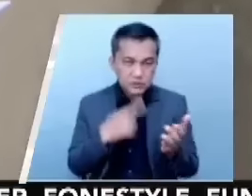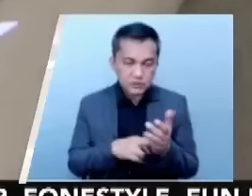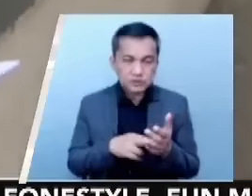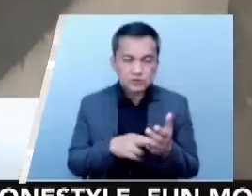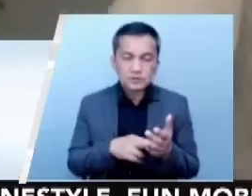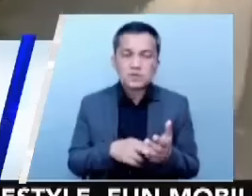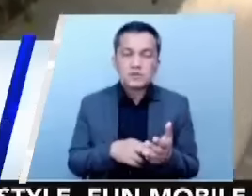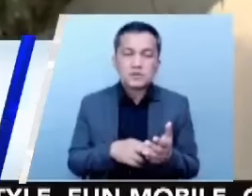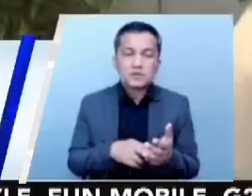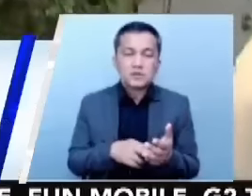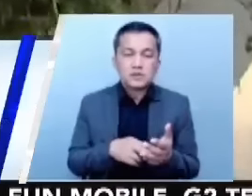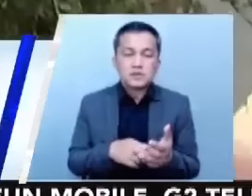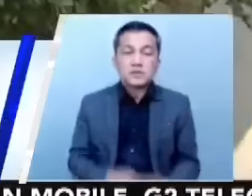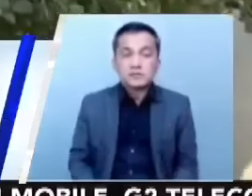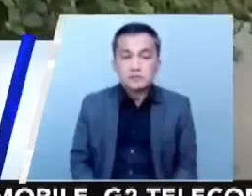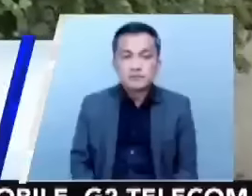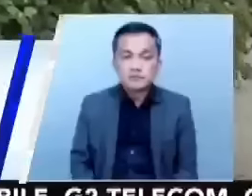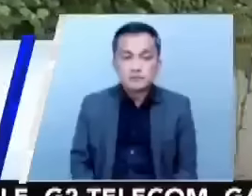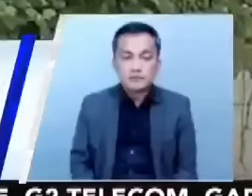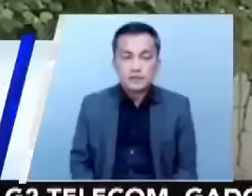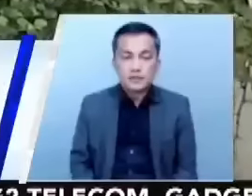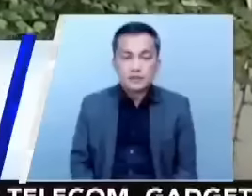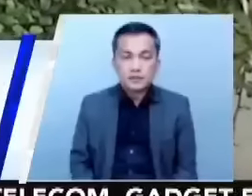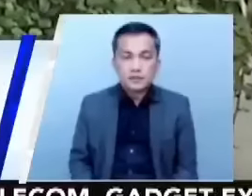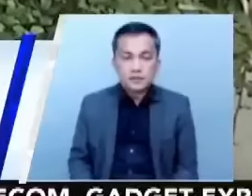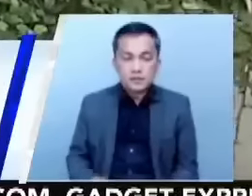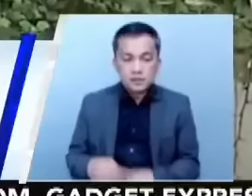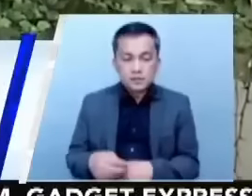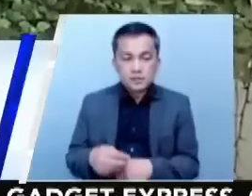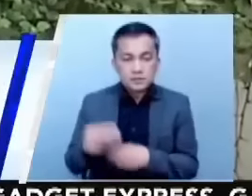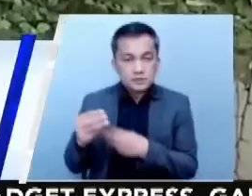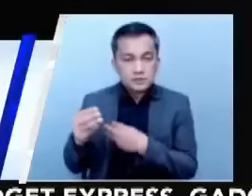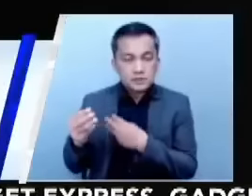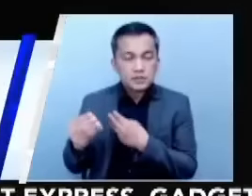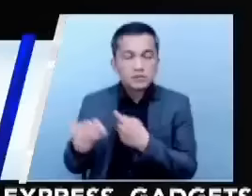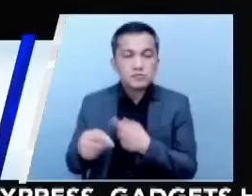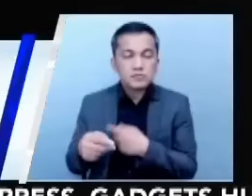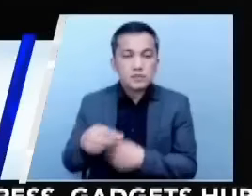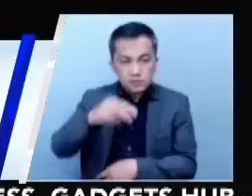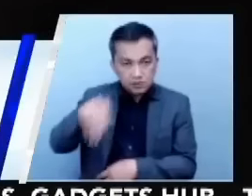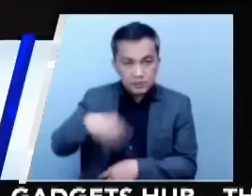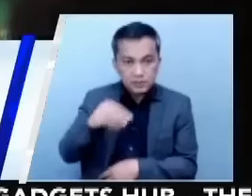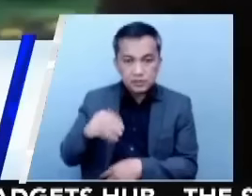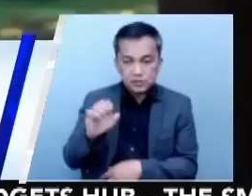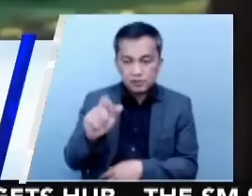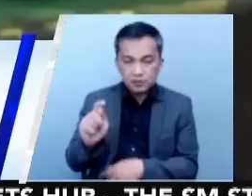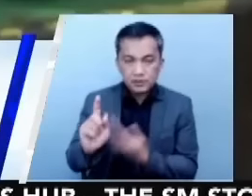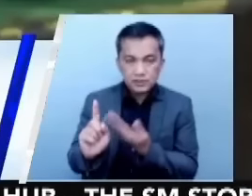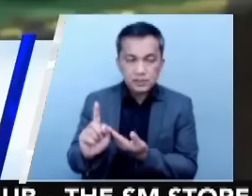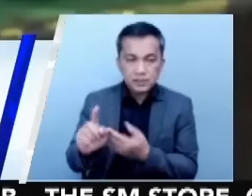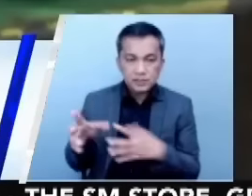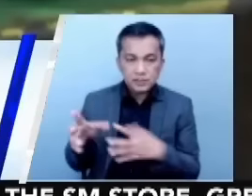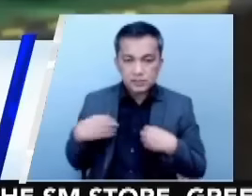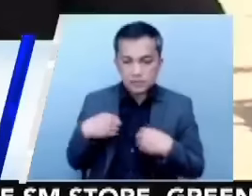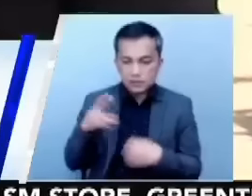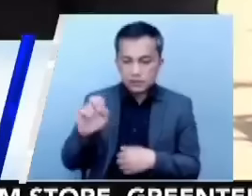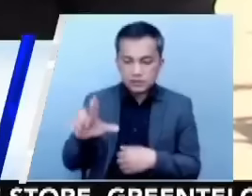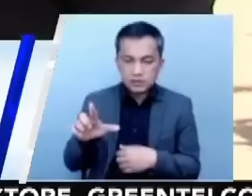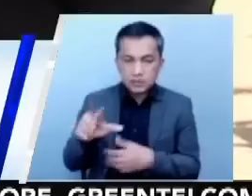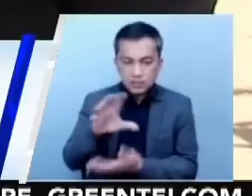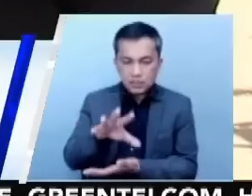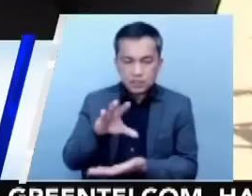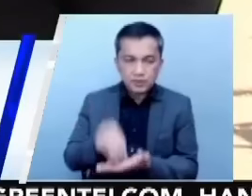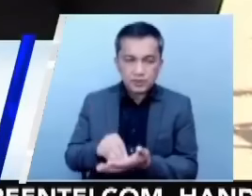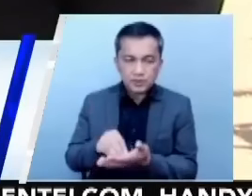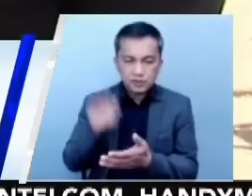Sa Mandaluyong naman, Sabado pa natanggap ni Rachel Galido ang kopya ng petisyong baguhin ang konstitusyon. Leader siya